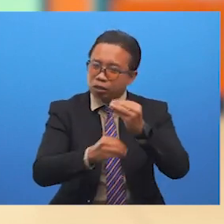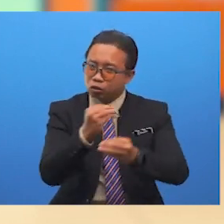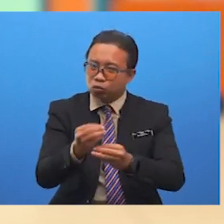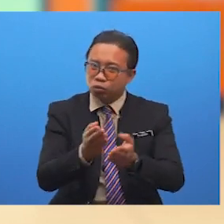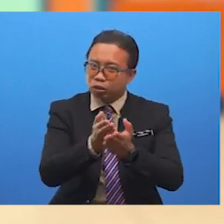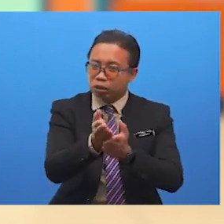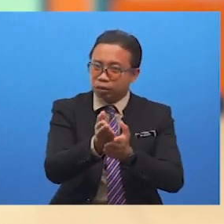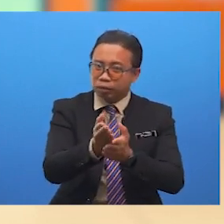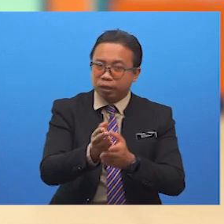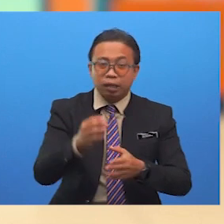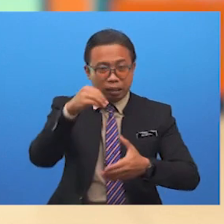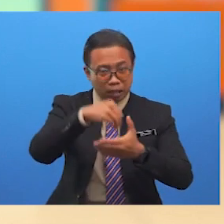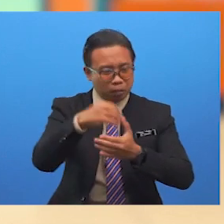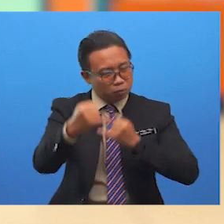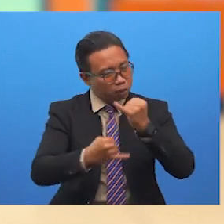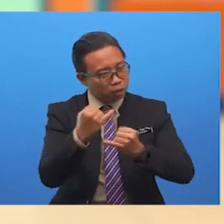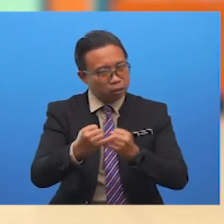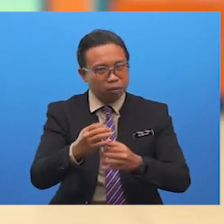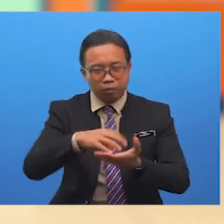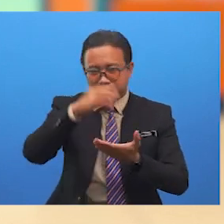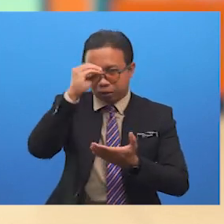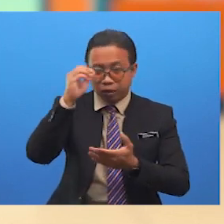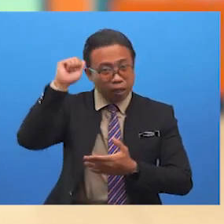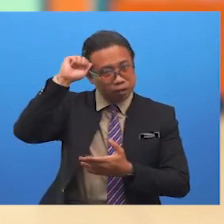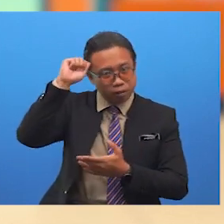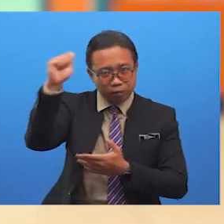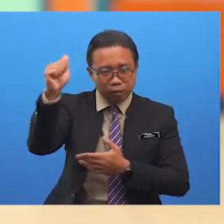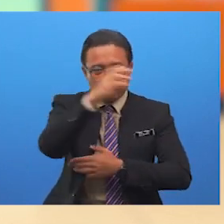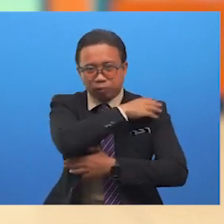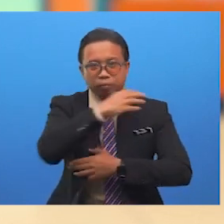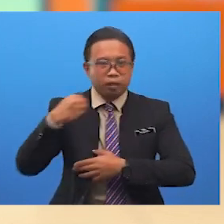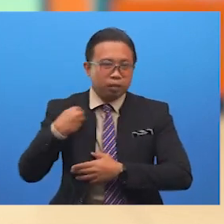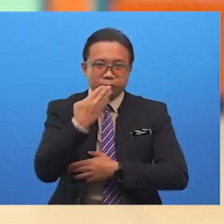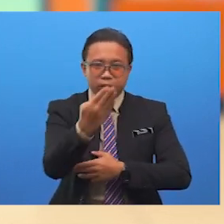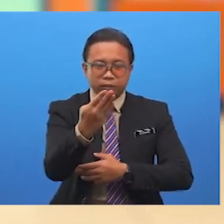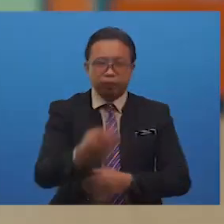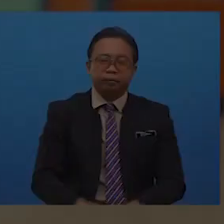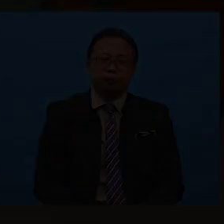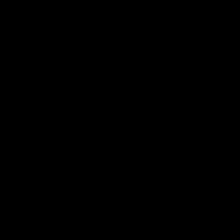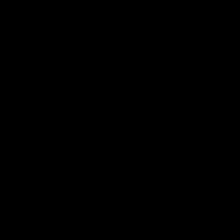dan berjaya dalam dan anda Assalamualaikum dan terima kasih